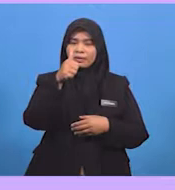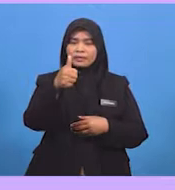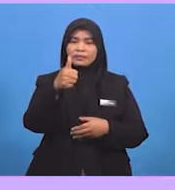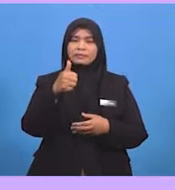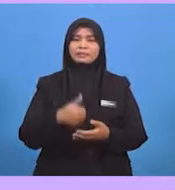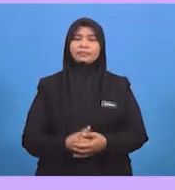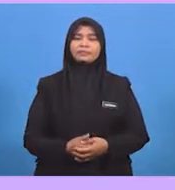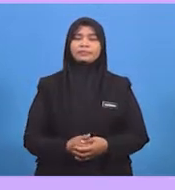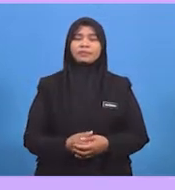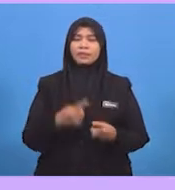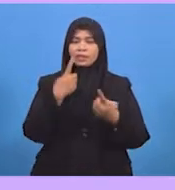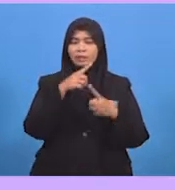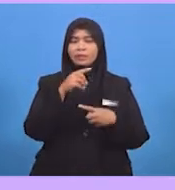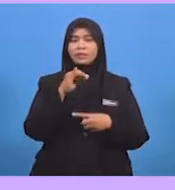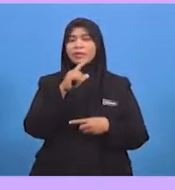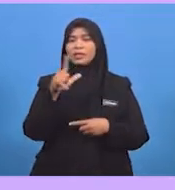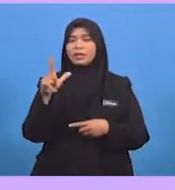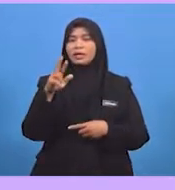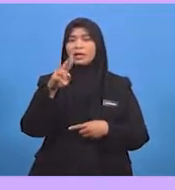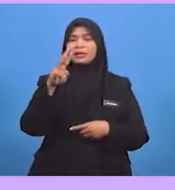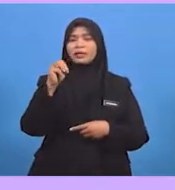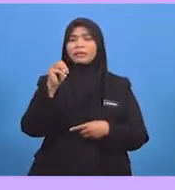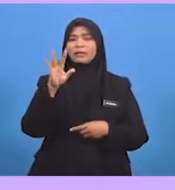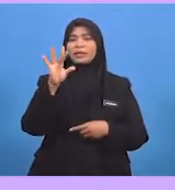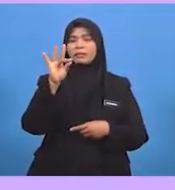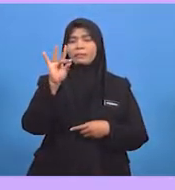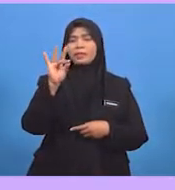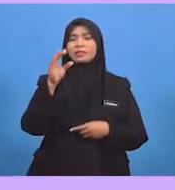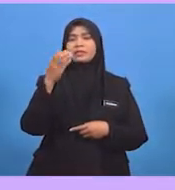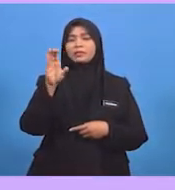Bagus. Jawapannya ialah RM